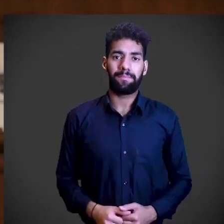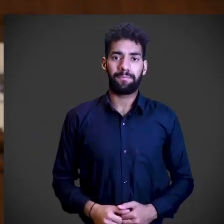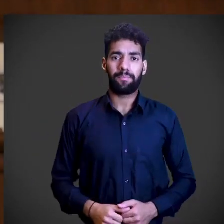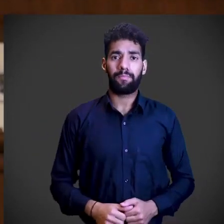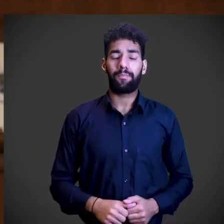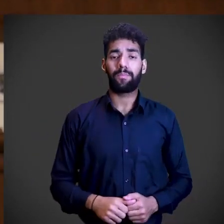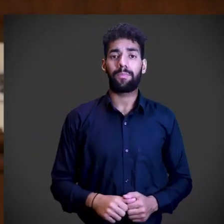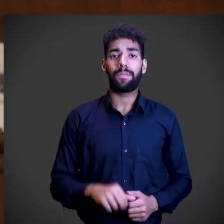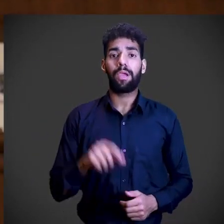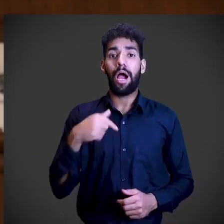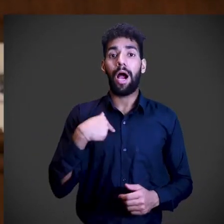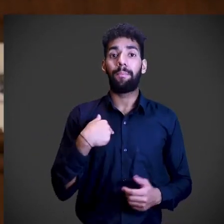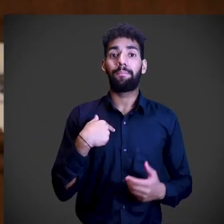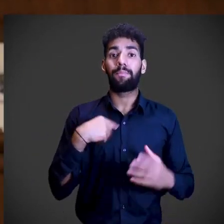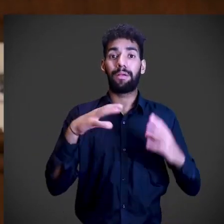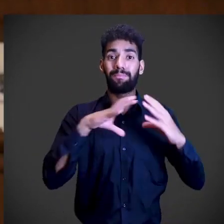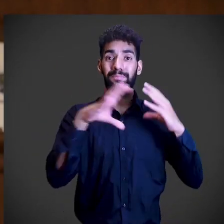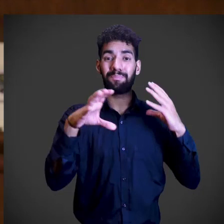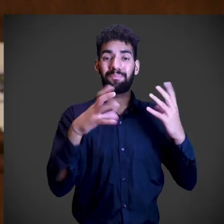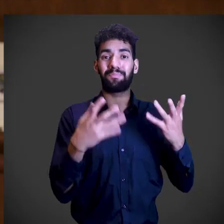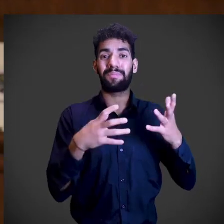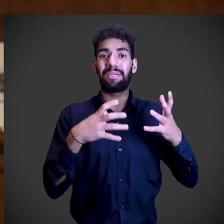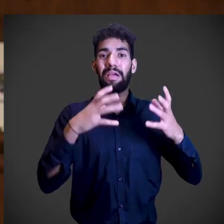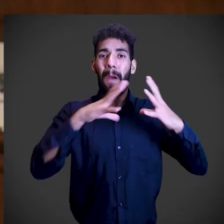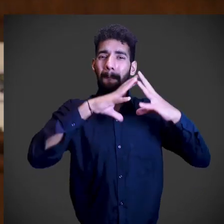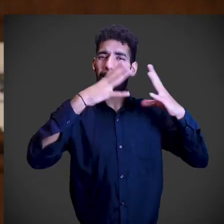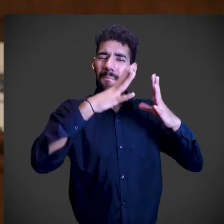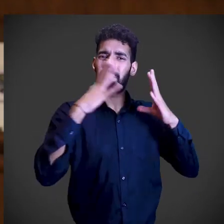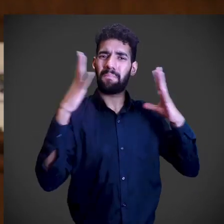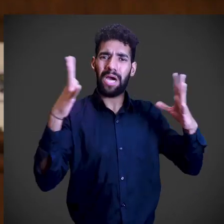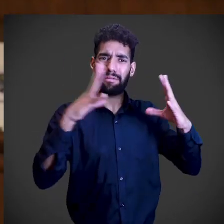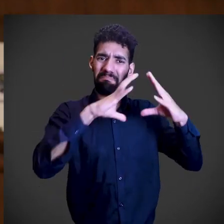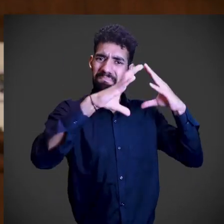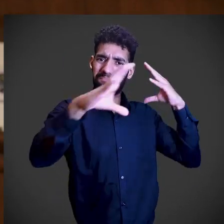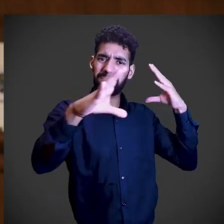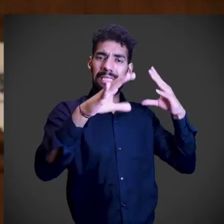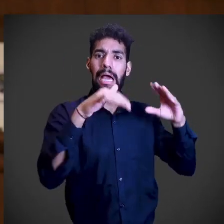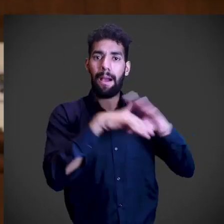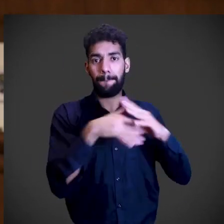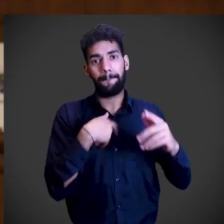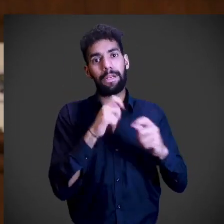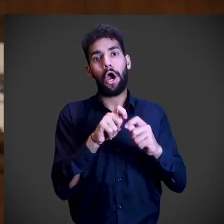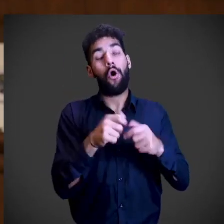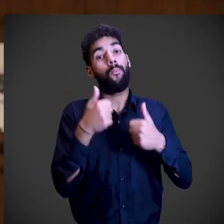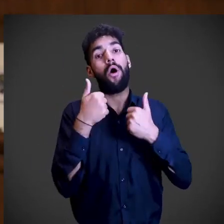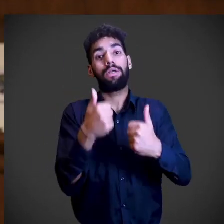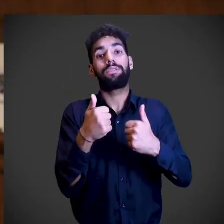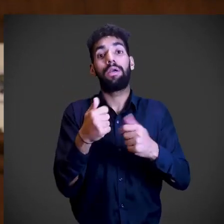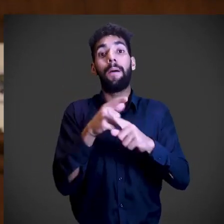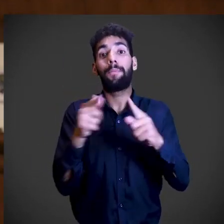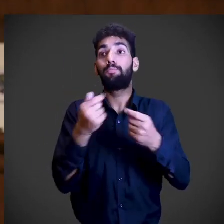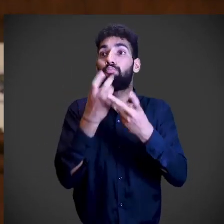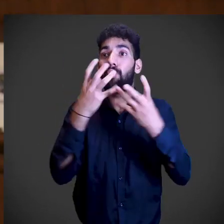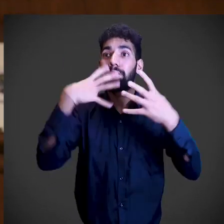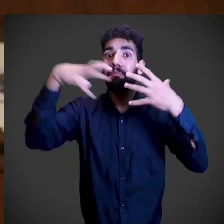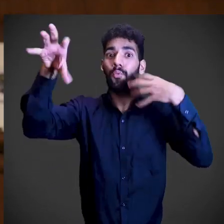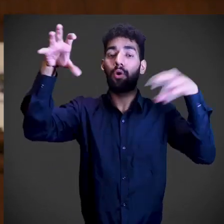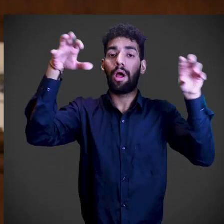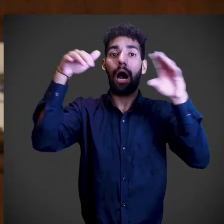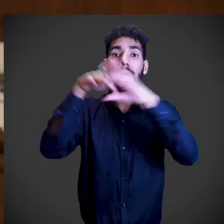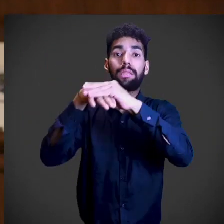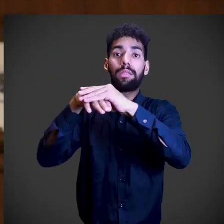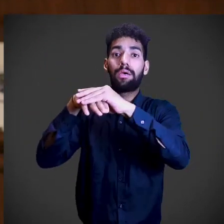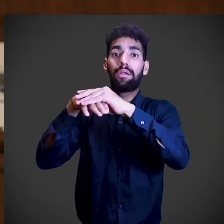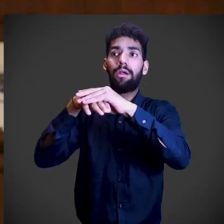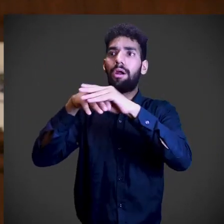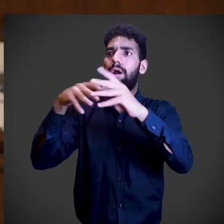ट्रैक्टर्स अच्छे क्वालिटी के बनाते हैं और हमने उनको ज़्यादा प्रोटेक्शन नहीं दी। अब कई कंट्रीज़ में हम ट्रैक्टर्स बड़े हमारे